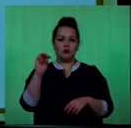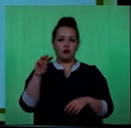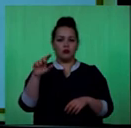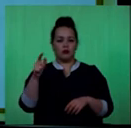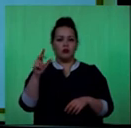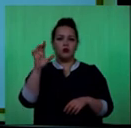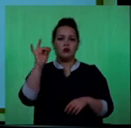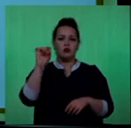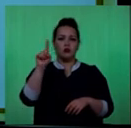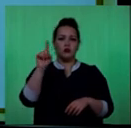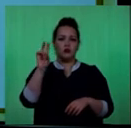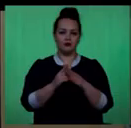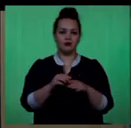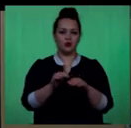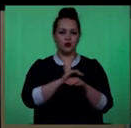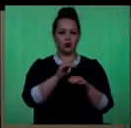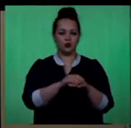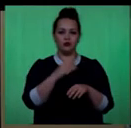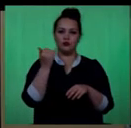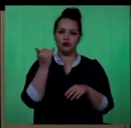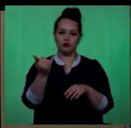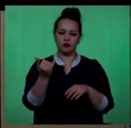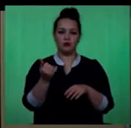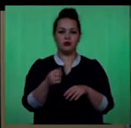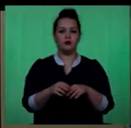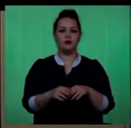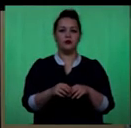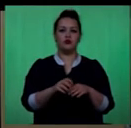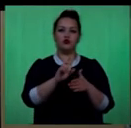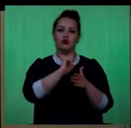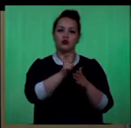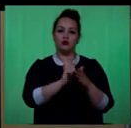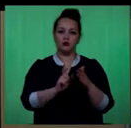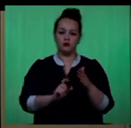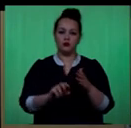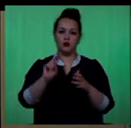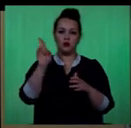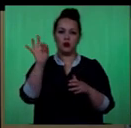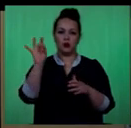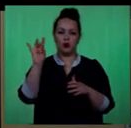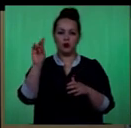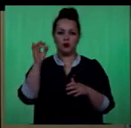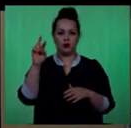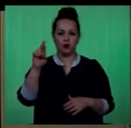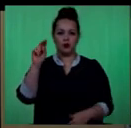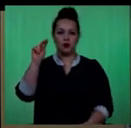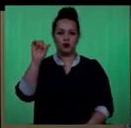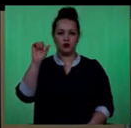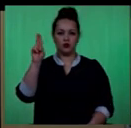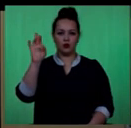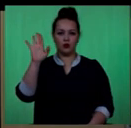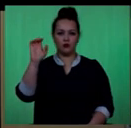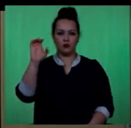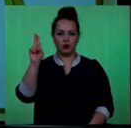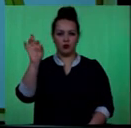не произносимой а сейчас послушайте стихотворение корнея ивановича чуковского мой до